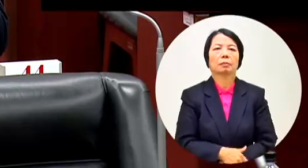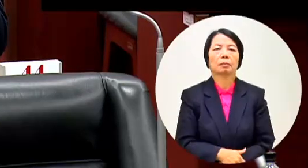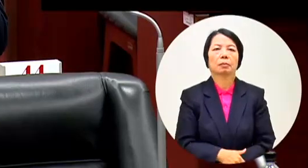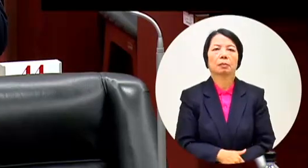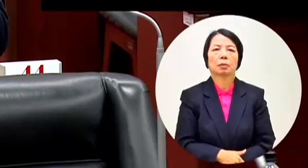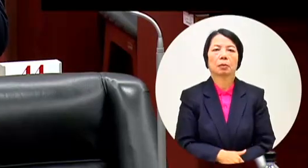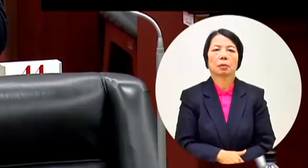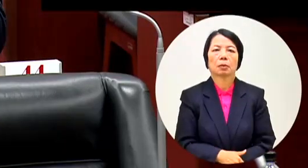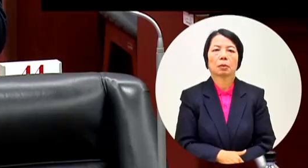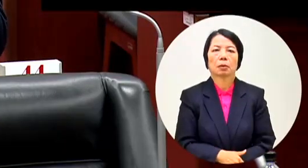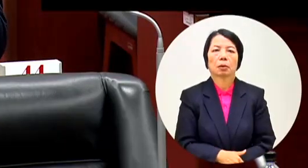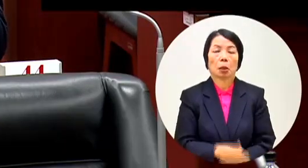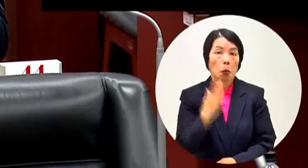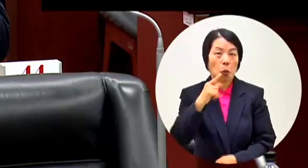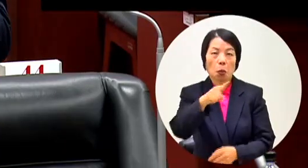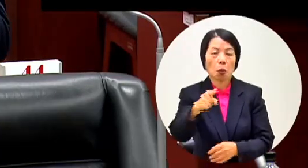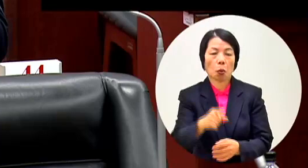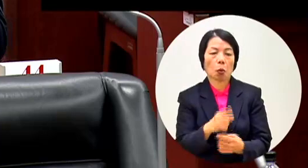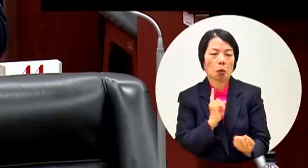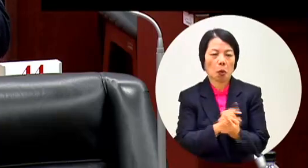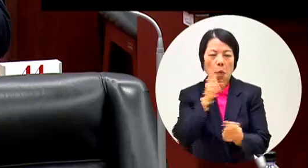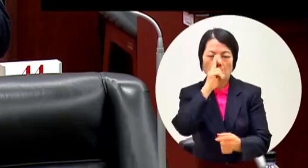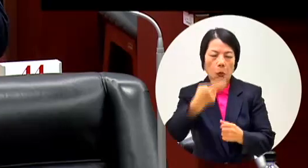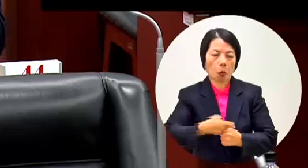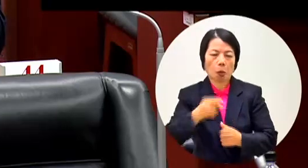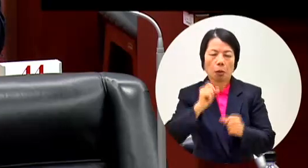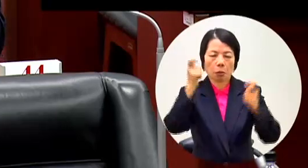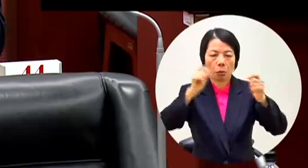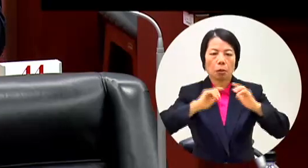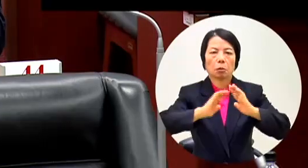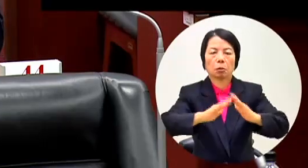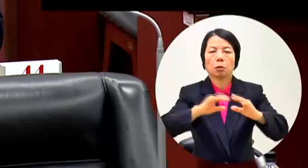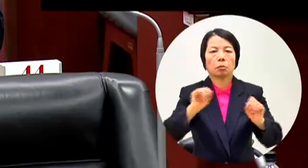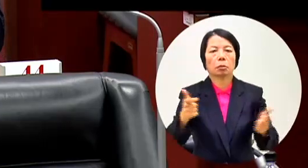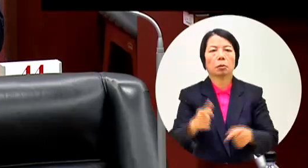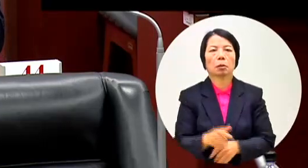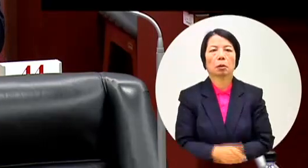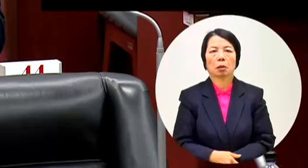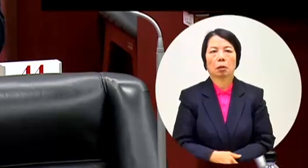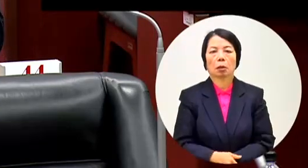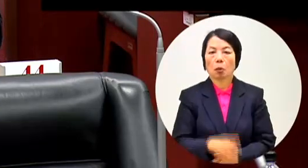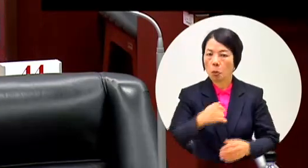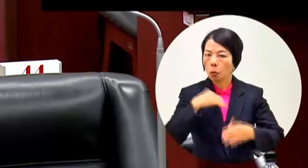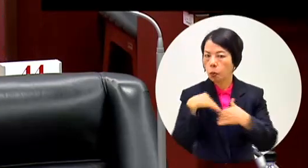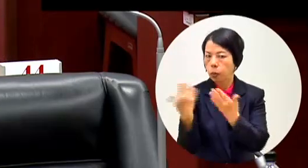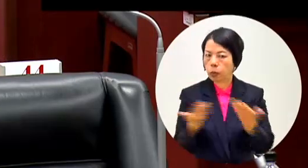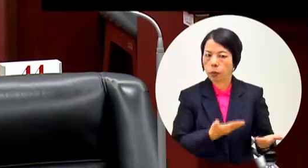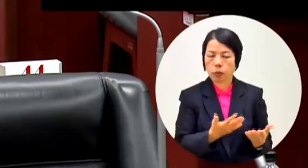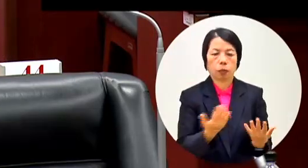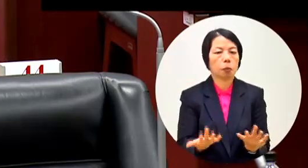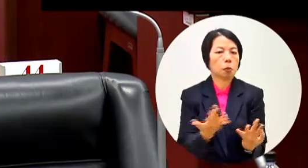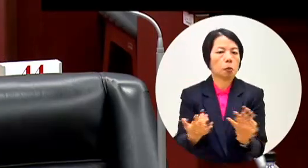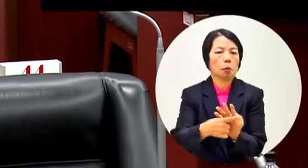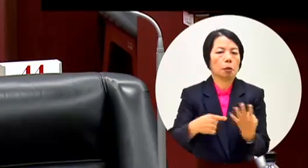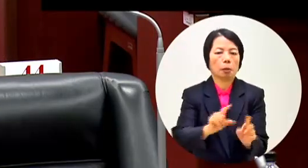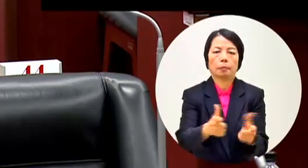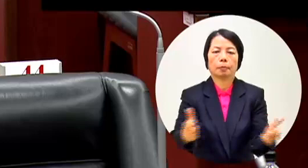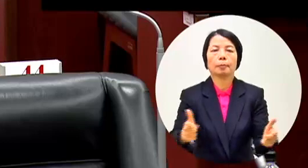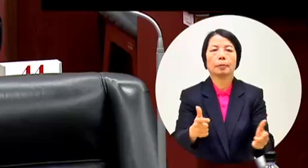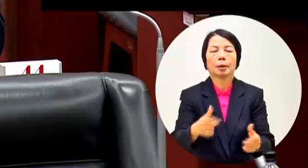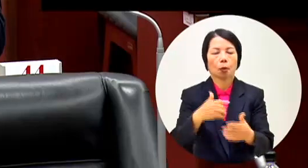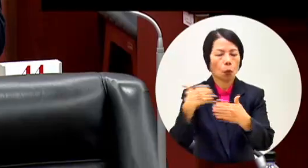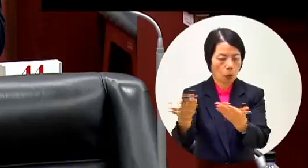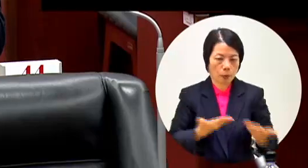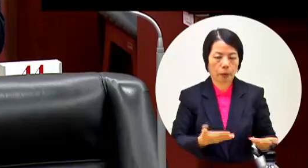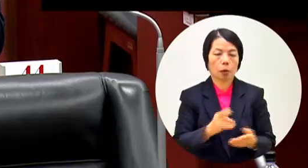台人哈，唔是好养的盖小白啊，我们欢迎任何人、任何产业对自己的企业。对高雄市有帮忙，对我们的就业、对